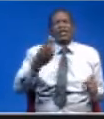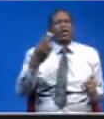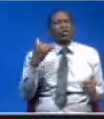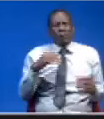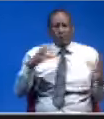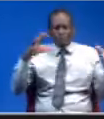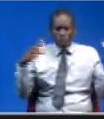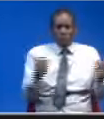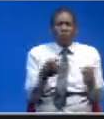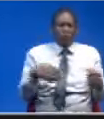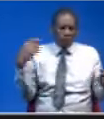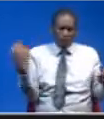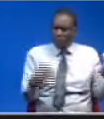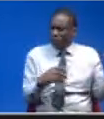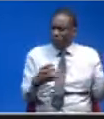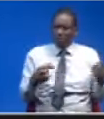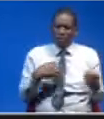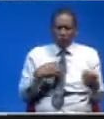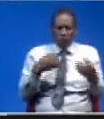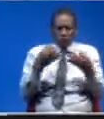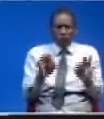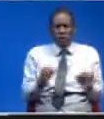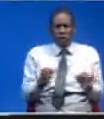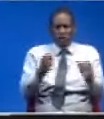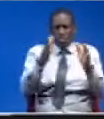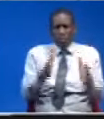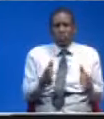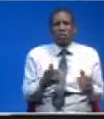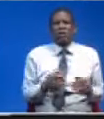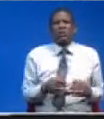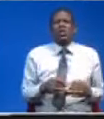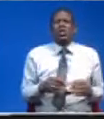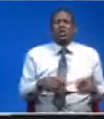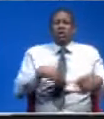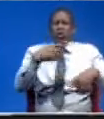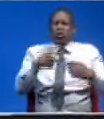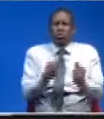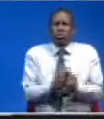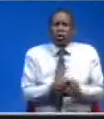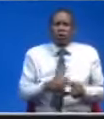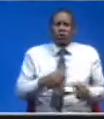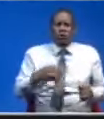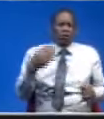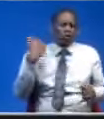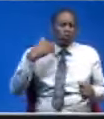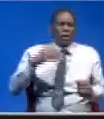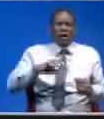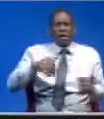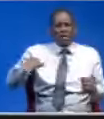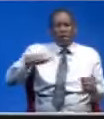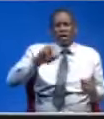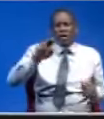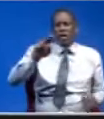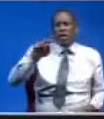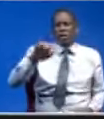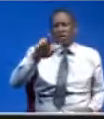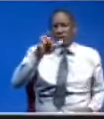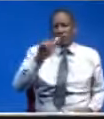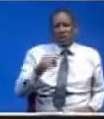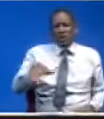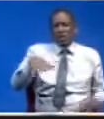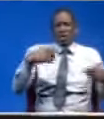wakawa wananipiga niache. They proceeded with a looting spree to other areas in Nyali and Kisauni,